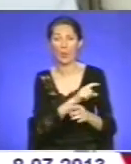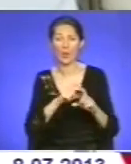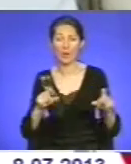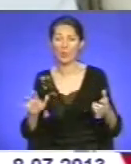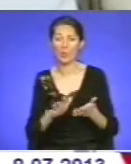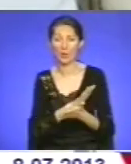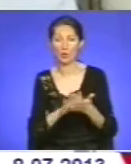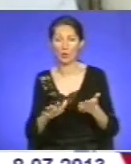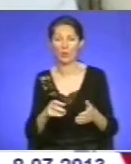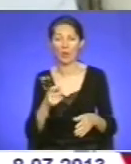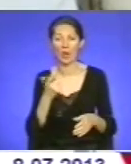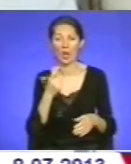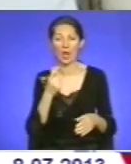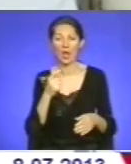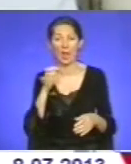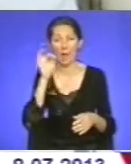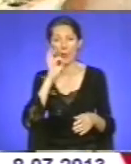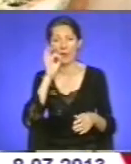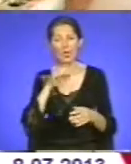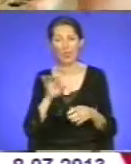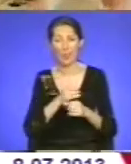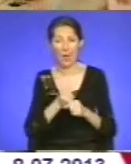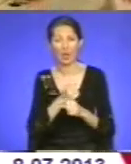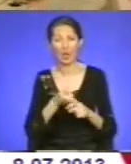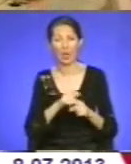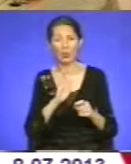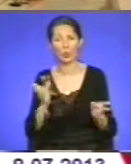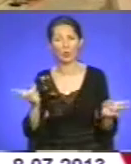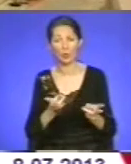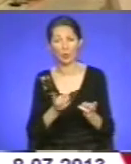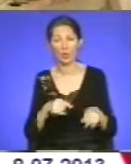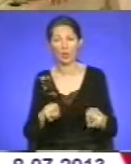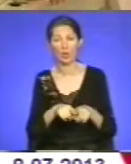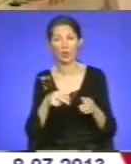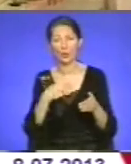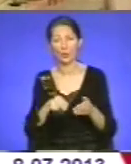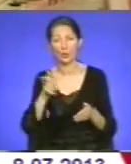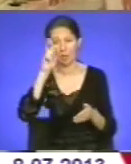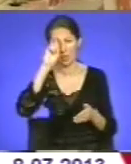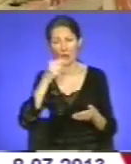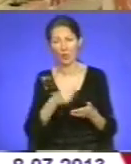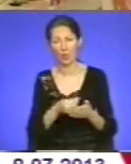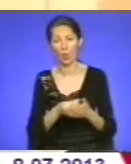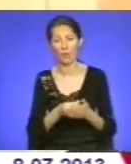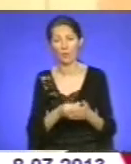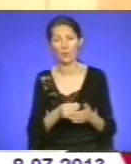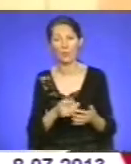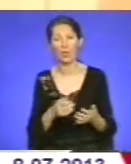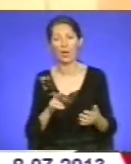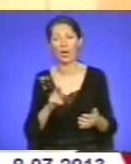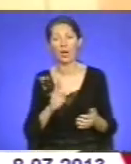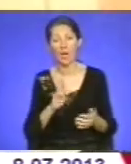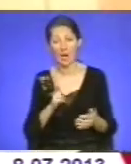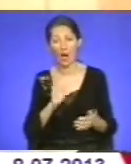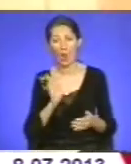безкоштовно. Медикаменти, які будуть потрібні у процесі лікування, також купуватимуть за державний кошт. В міру того, як будуть